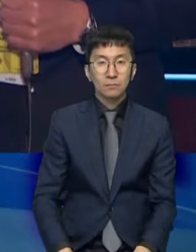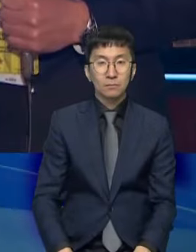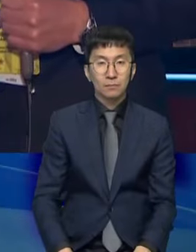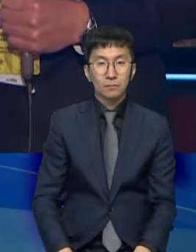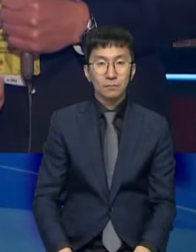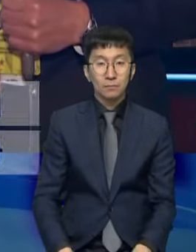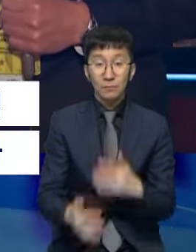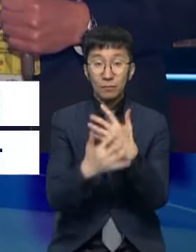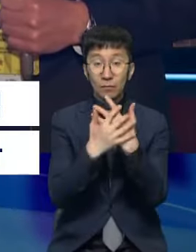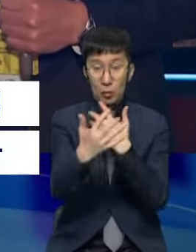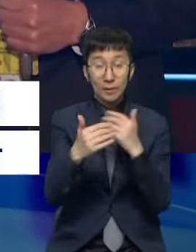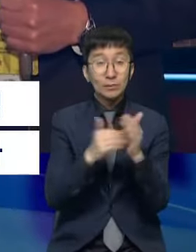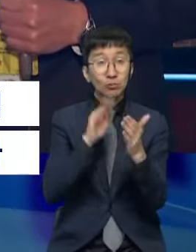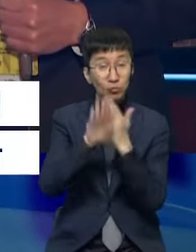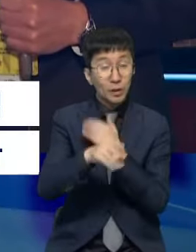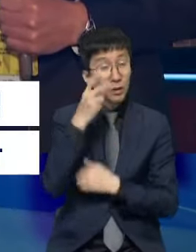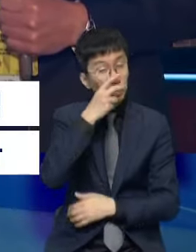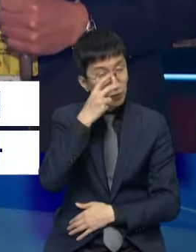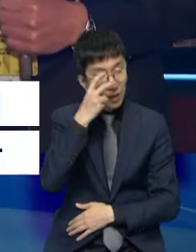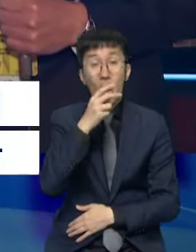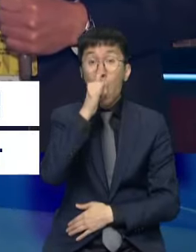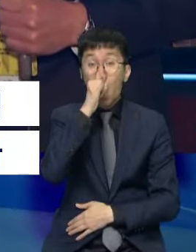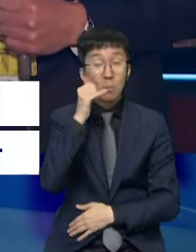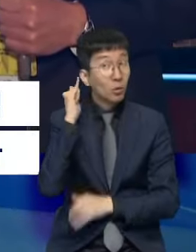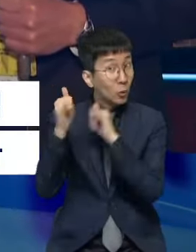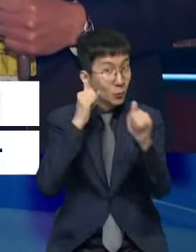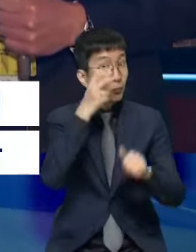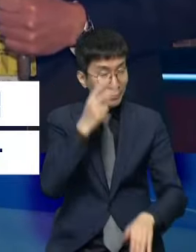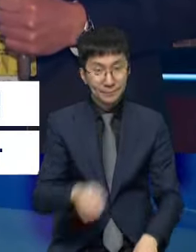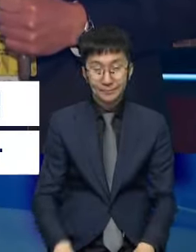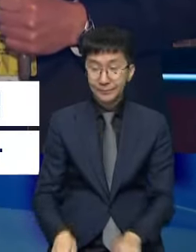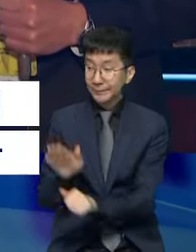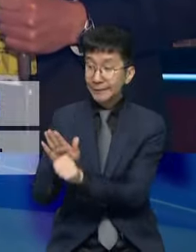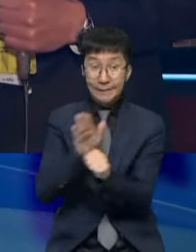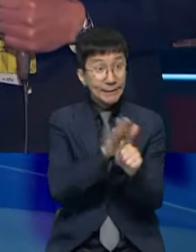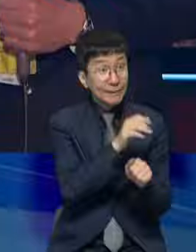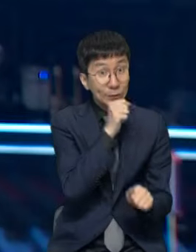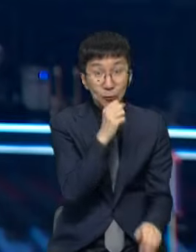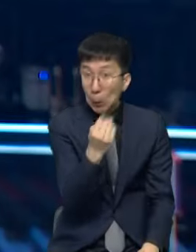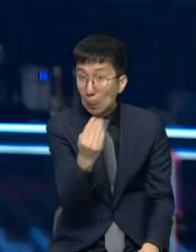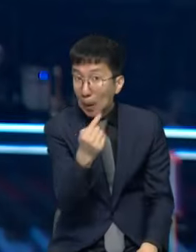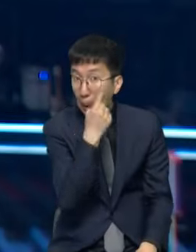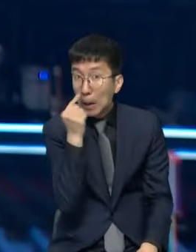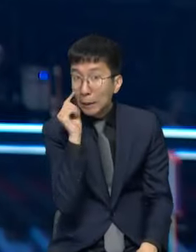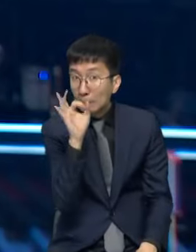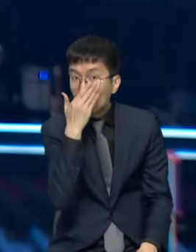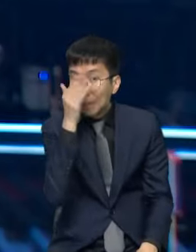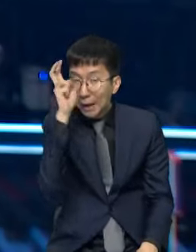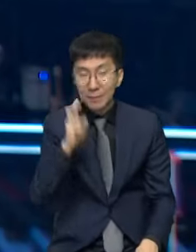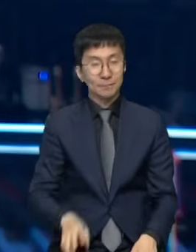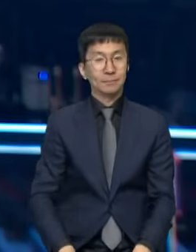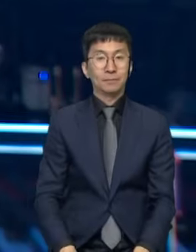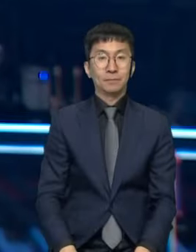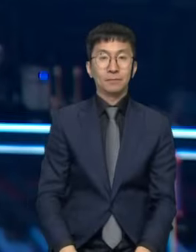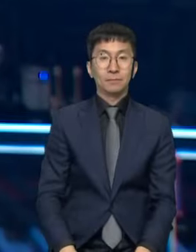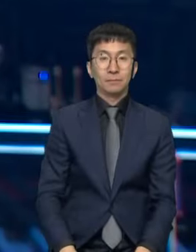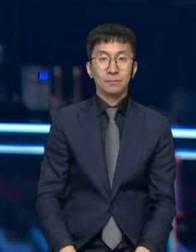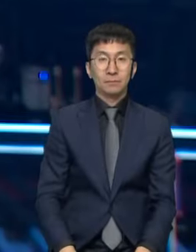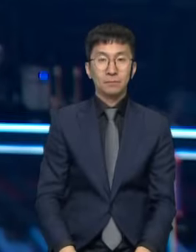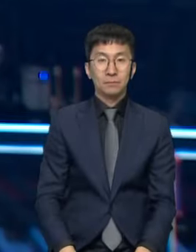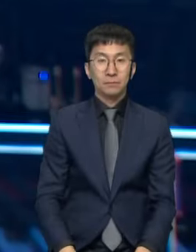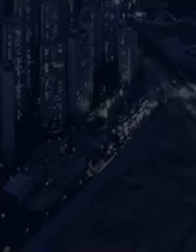네, 전당대회 이후 여론조사가 실시가 되는데 지지율 변동이 어떻게 될지 윤곽이 드러날 걸로 보입니다. 미러키에서 전해드렸습니다.